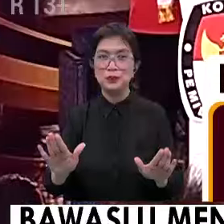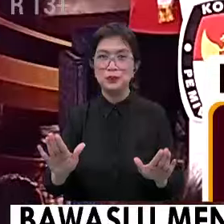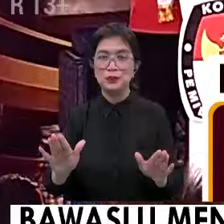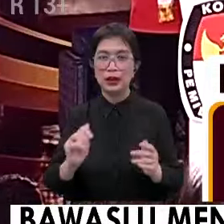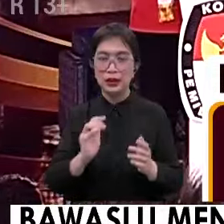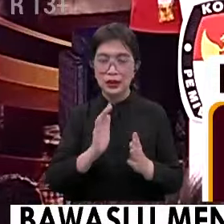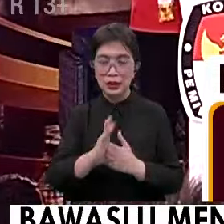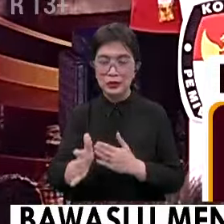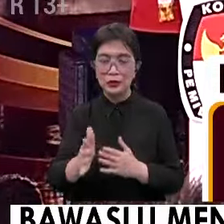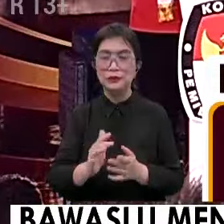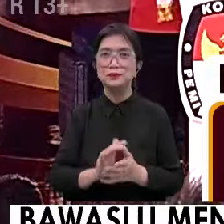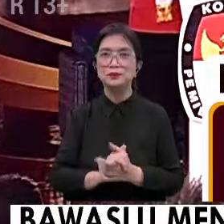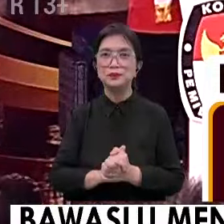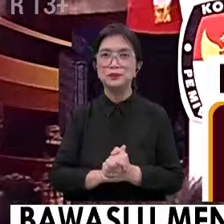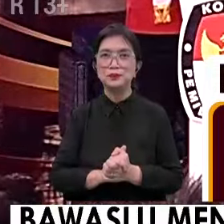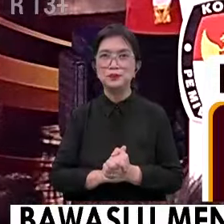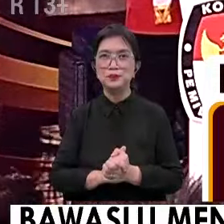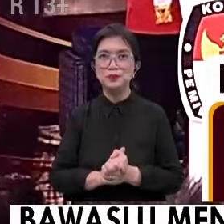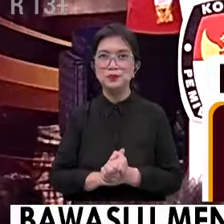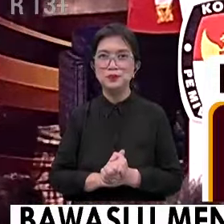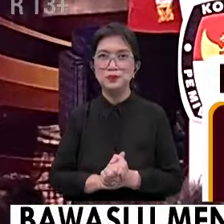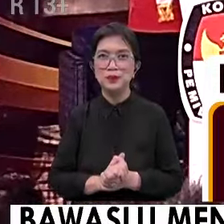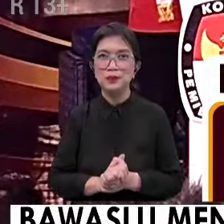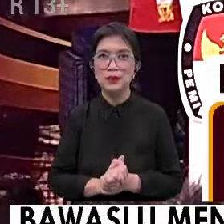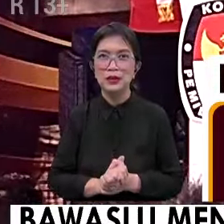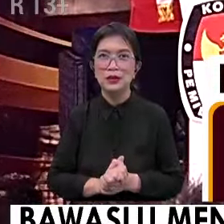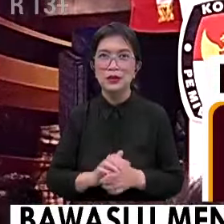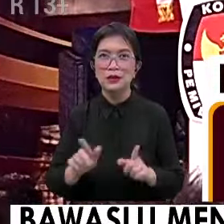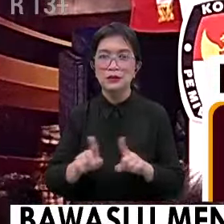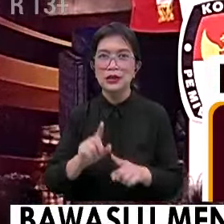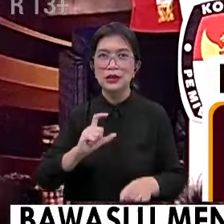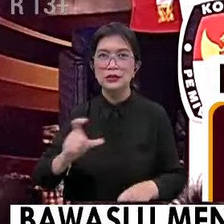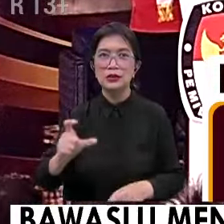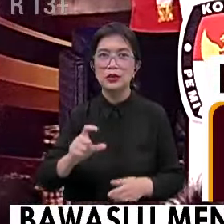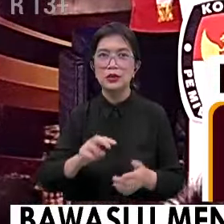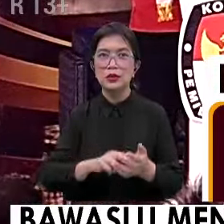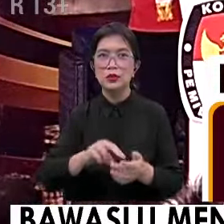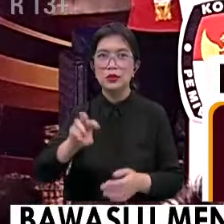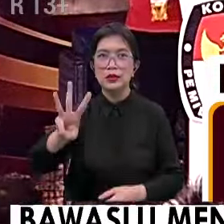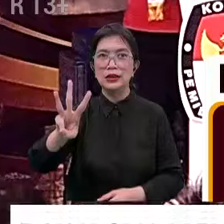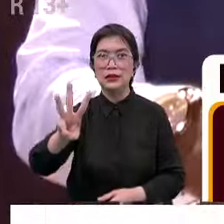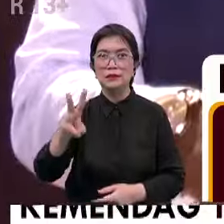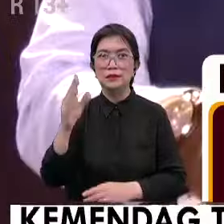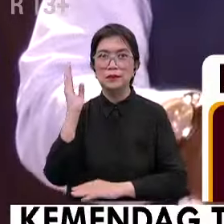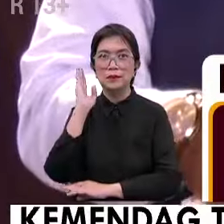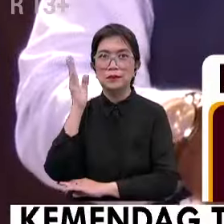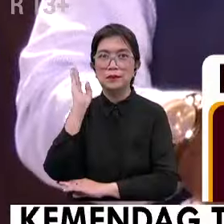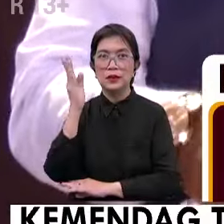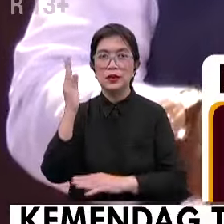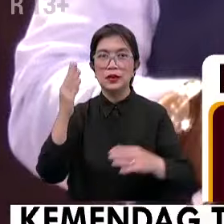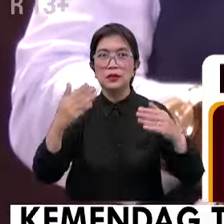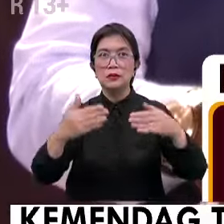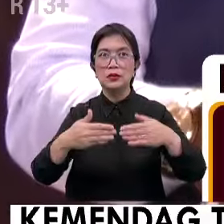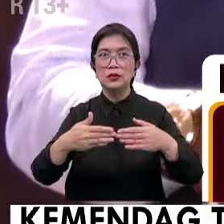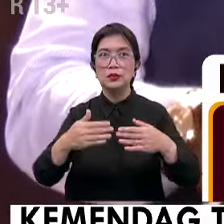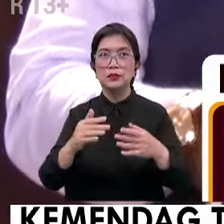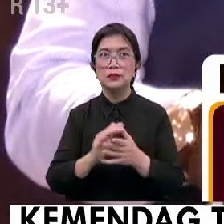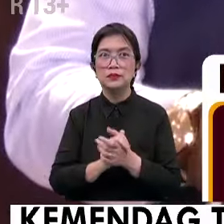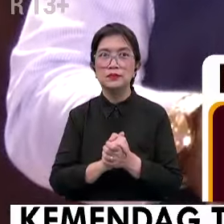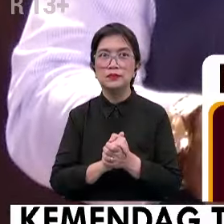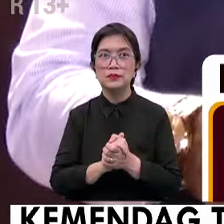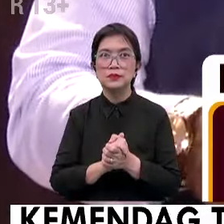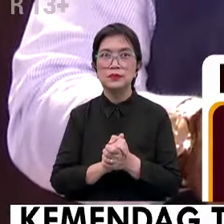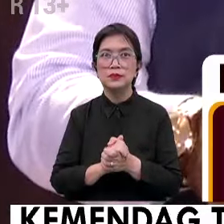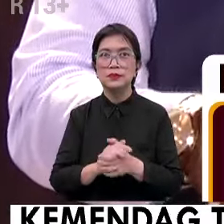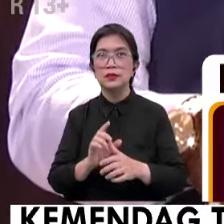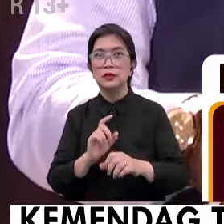Selanjutnya, kesempatan yang sama kami berikan kepada pasangan calon nomor urut 3 untuk menyampaikan pernyataan penutupnya. Waktu Anda menyampaikan 2